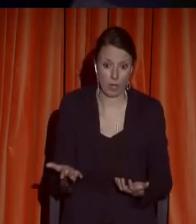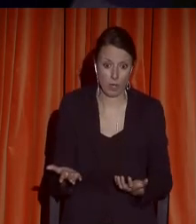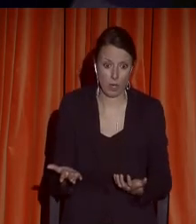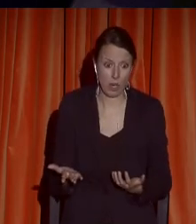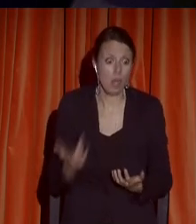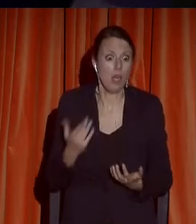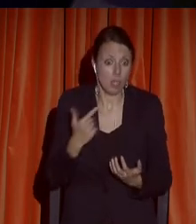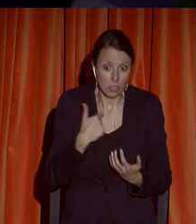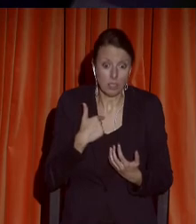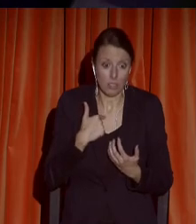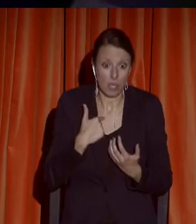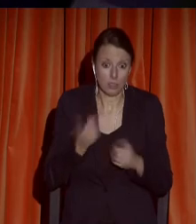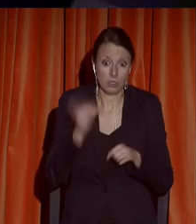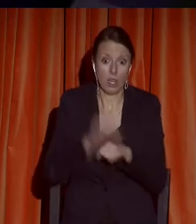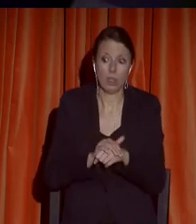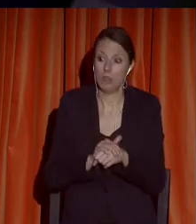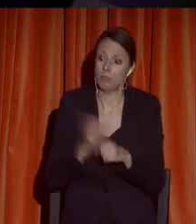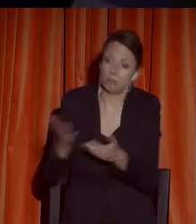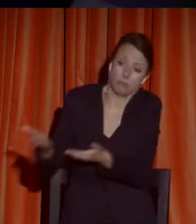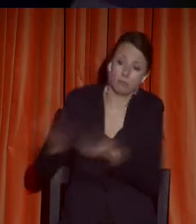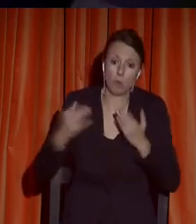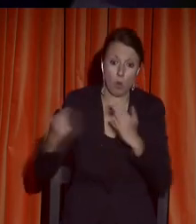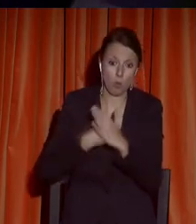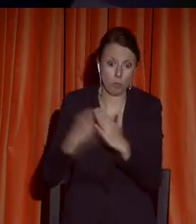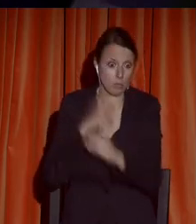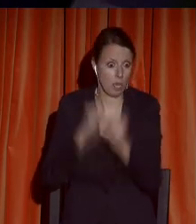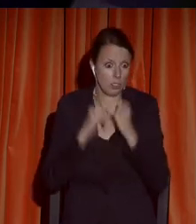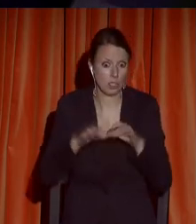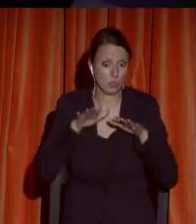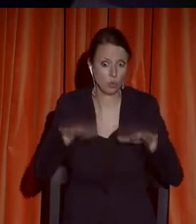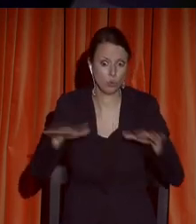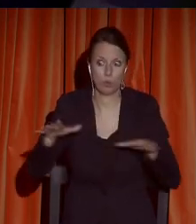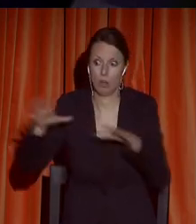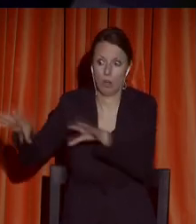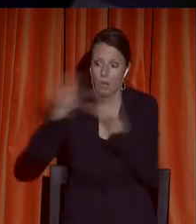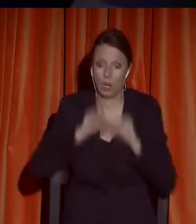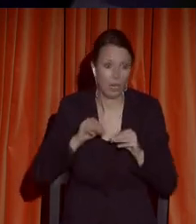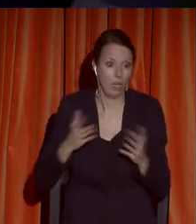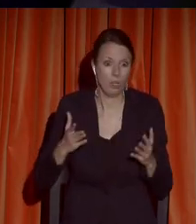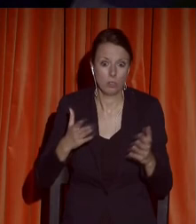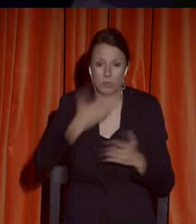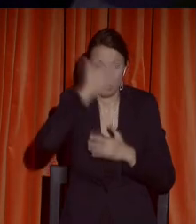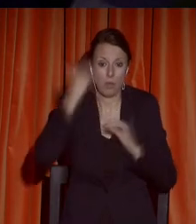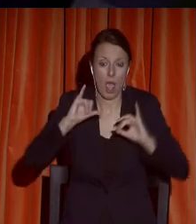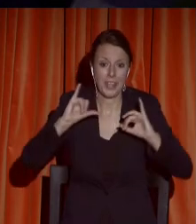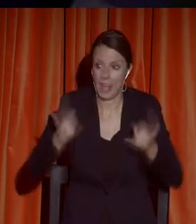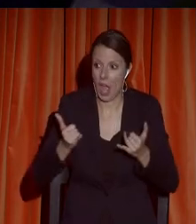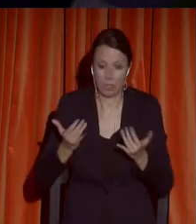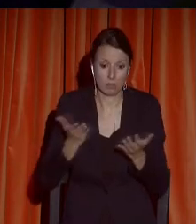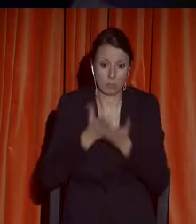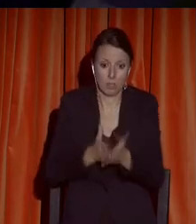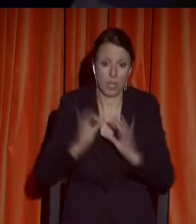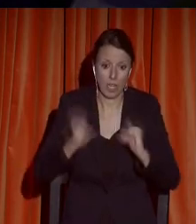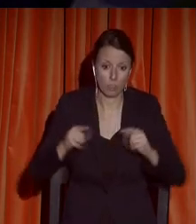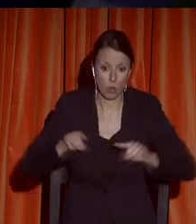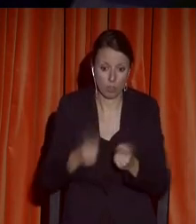Ale przy takiej skali zjawisk my nie będziemy wiedzieli, co z tym wszystkim zrobić.